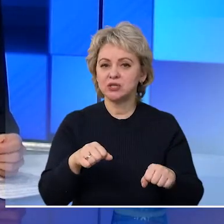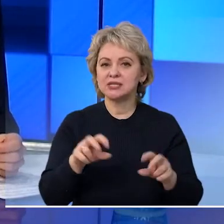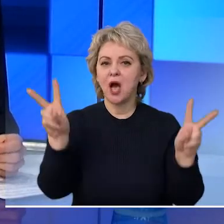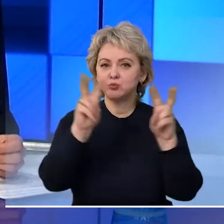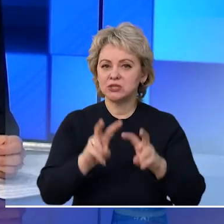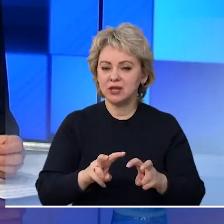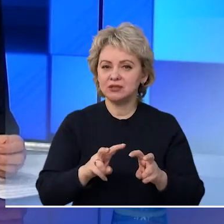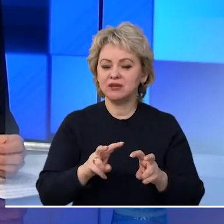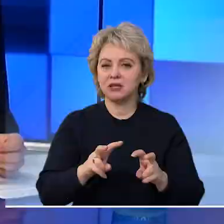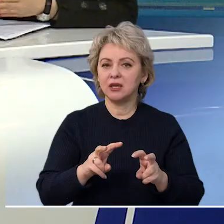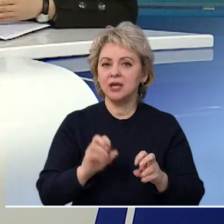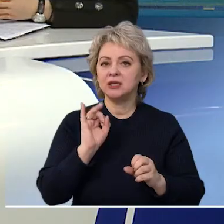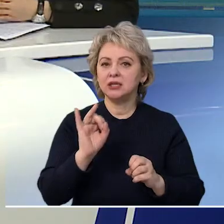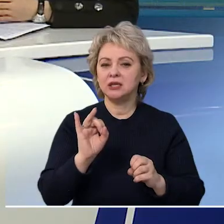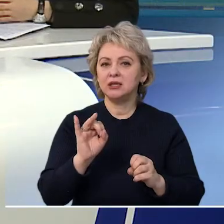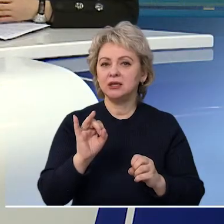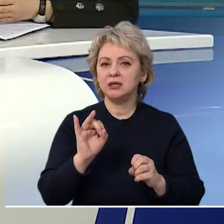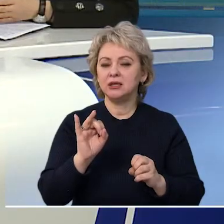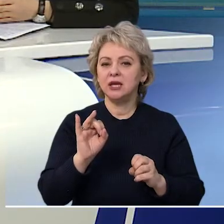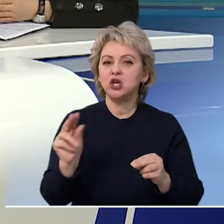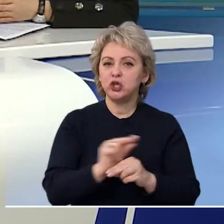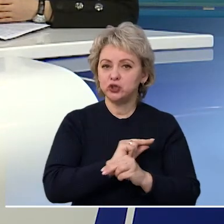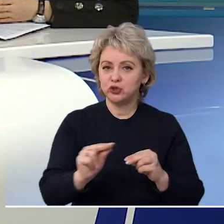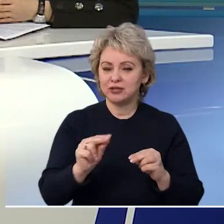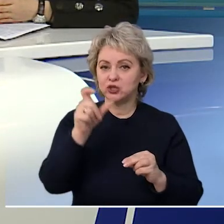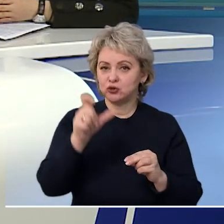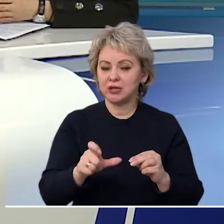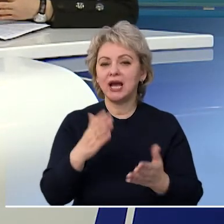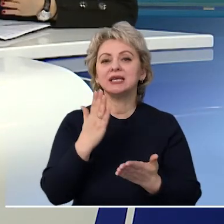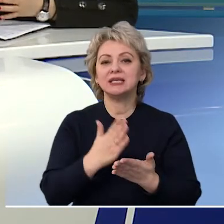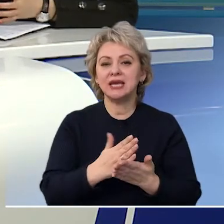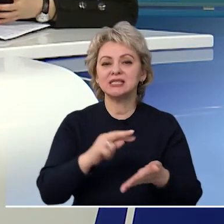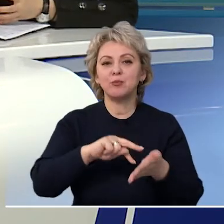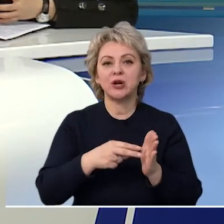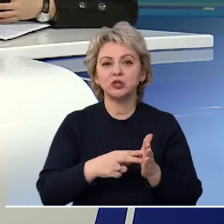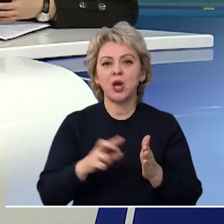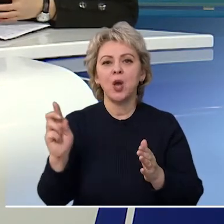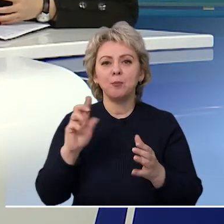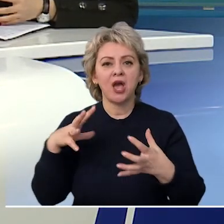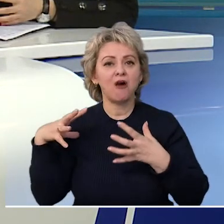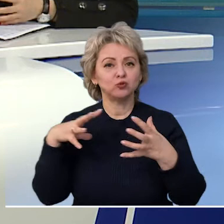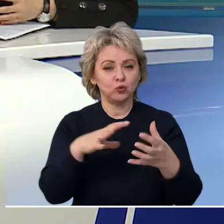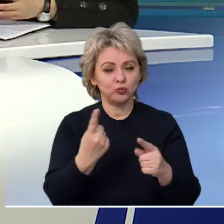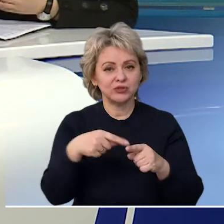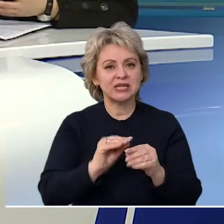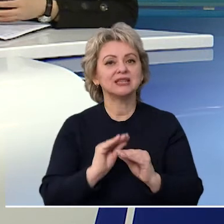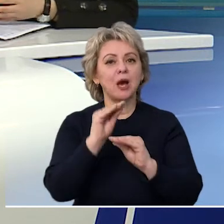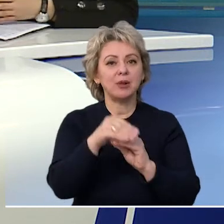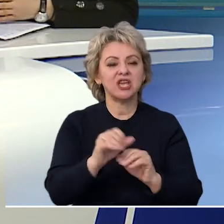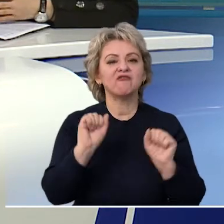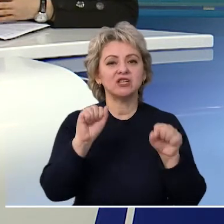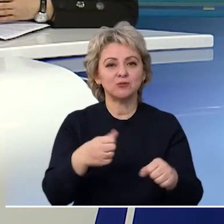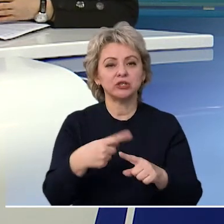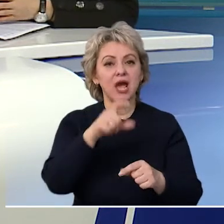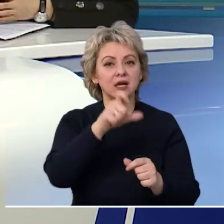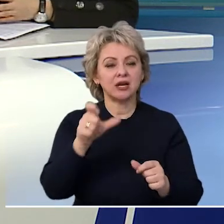Возможности обследования там, и, лечение. Скажем так, лечения. Да? То есть есть проекты библиобусы, да? Это